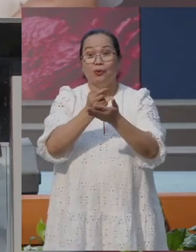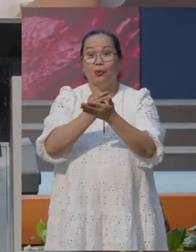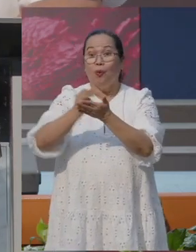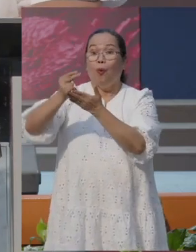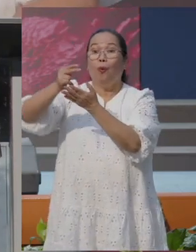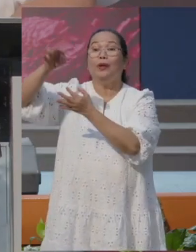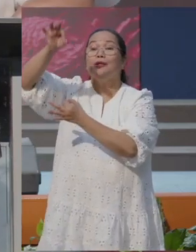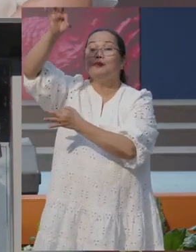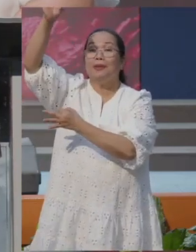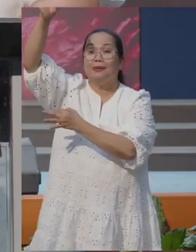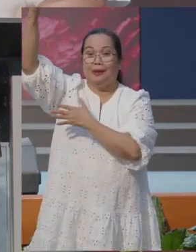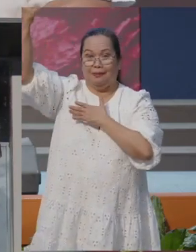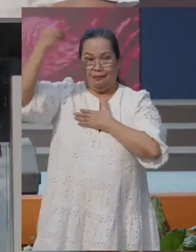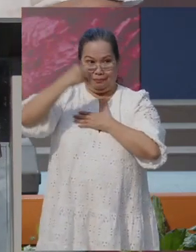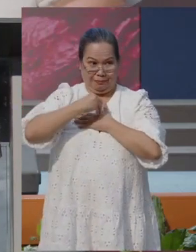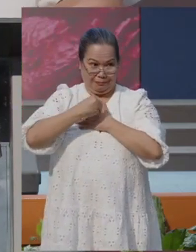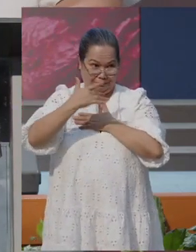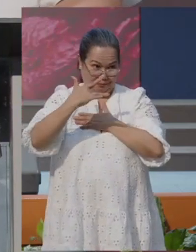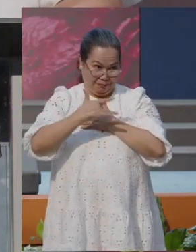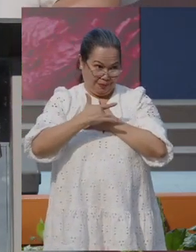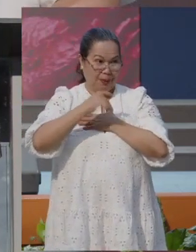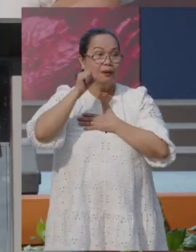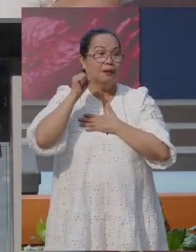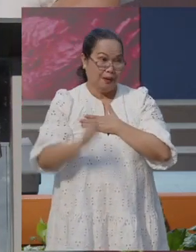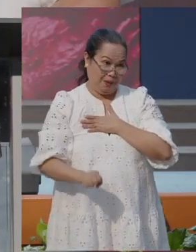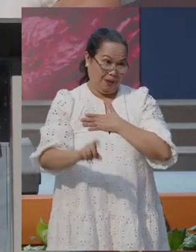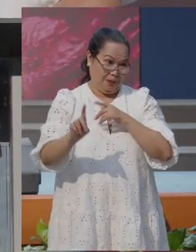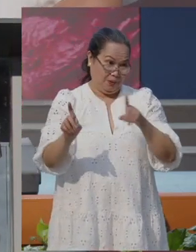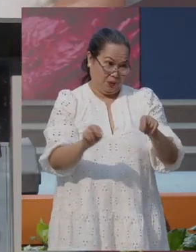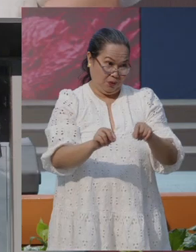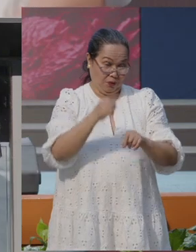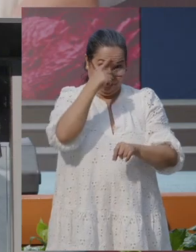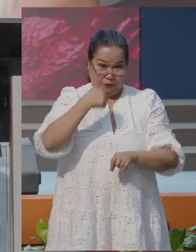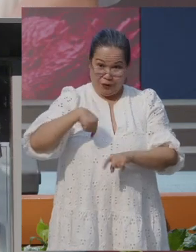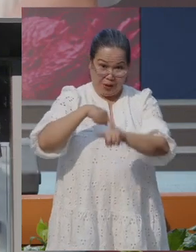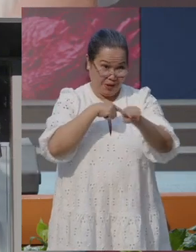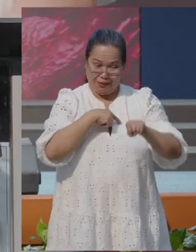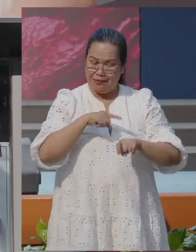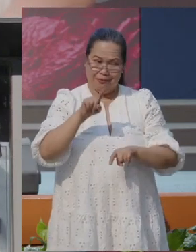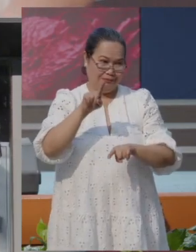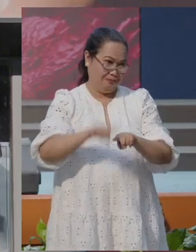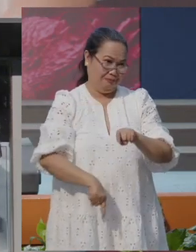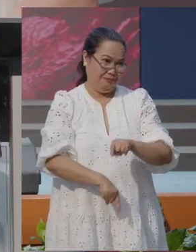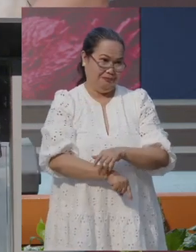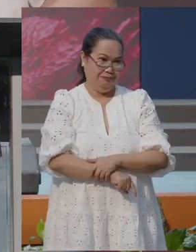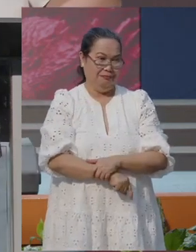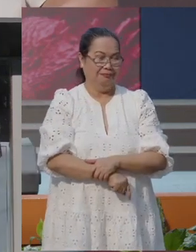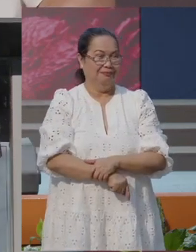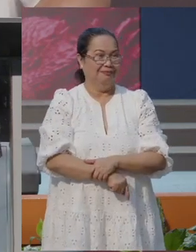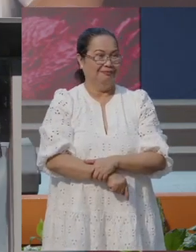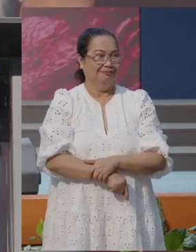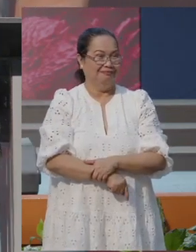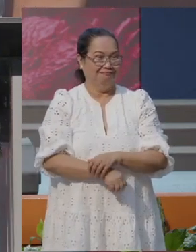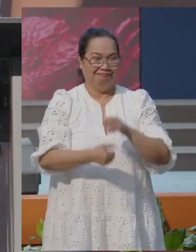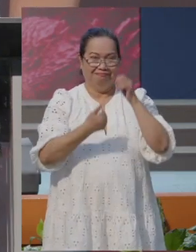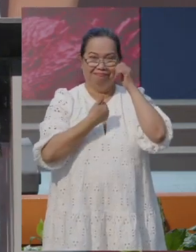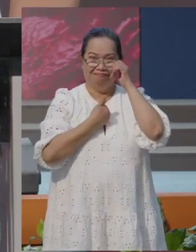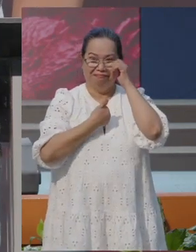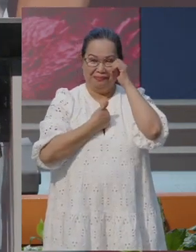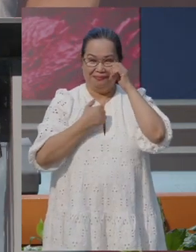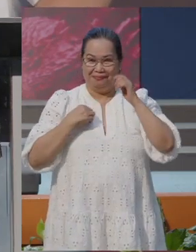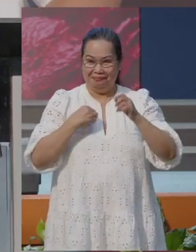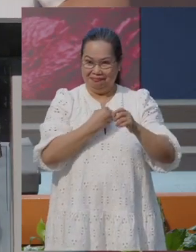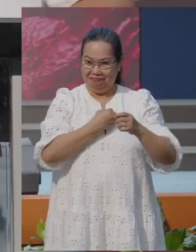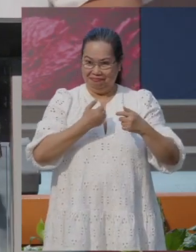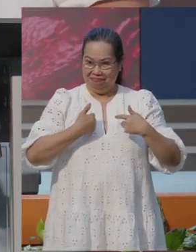lang ng Diyong banal ang maaaring gumawa nito sa buhay natin. Sa ating sariling lakas,